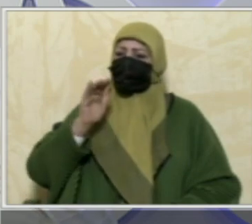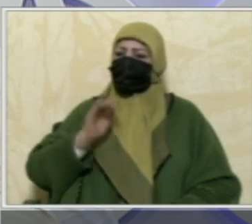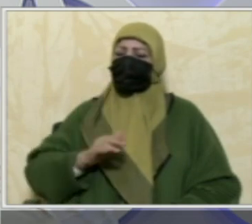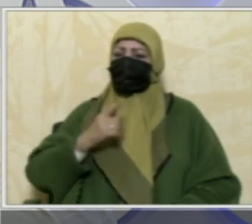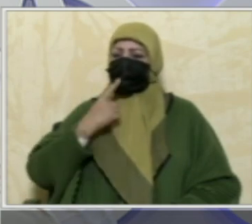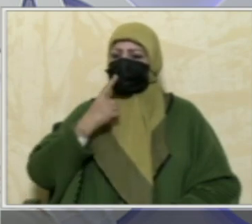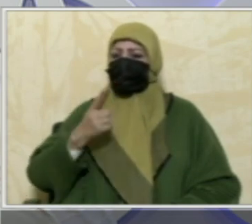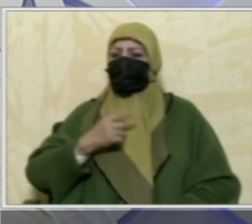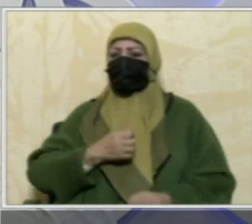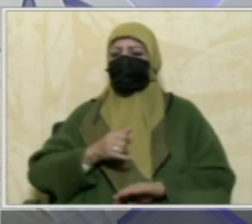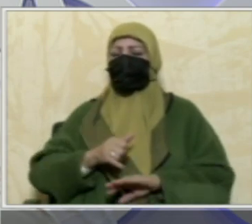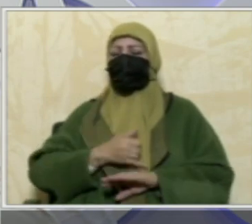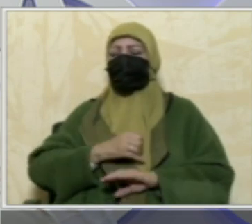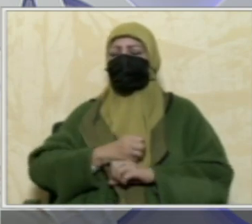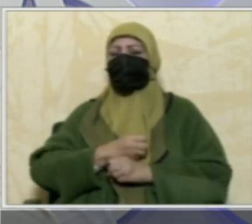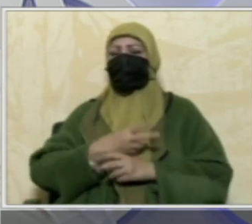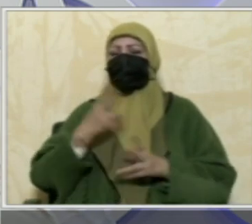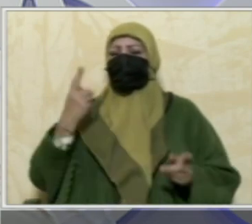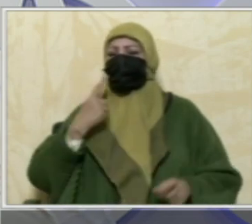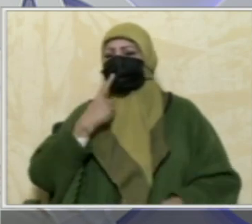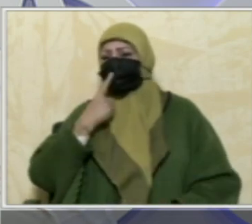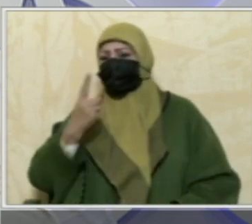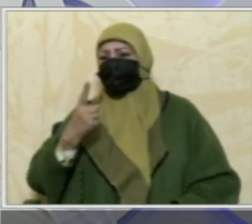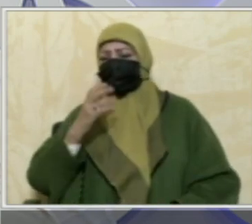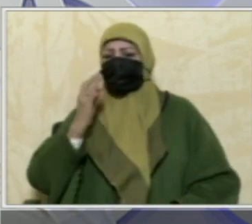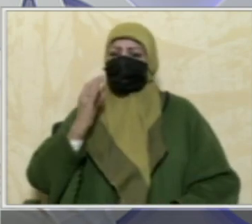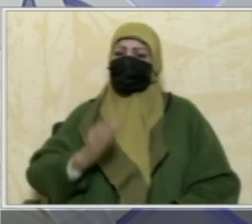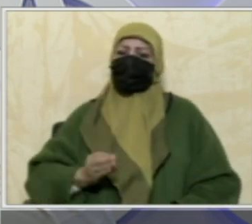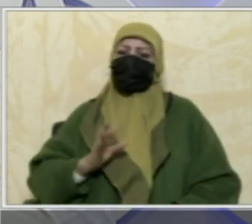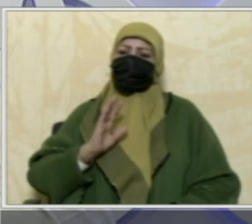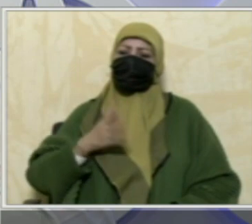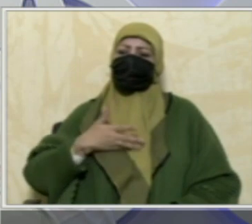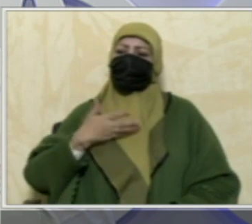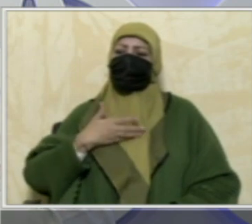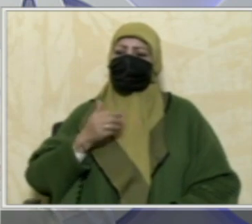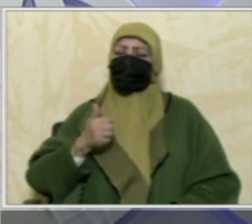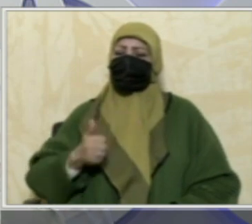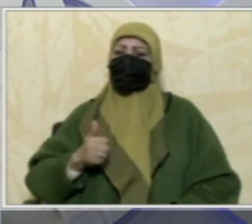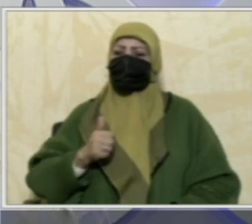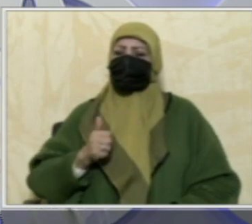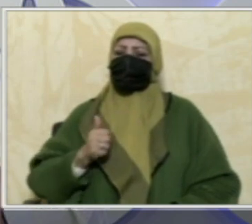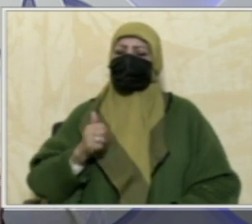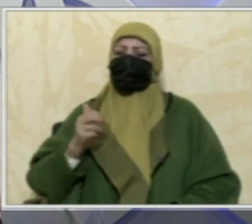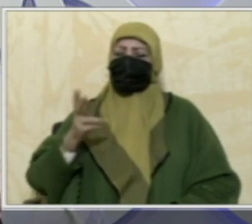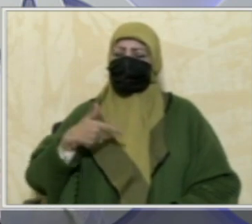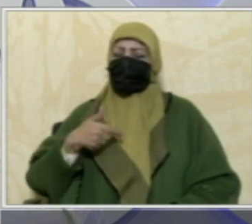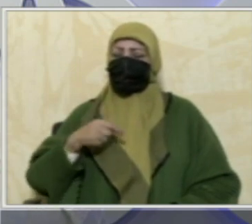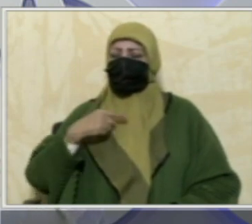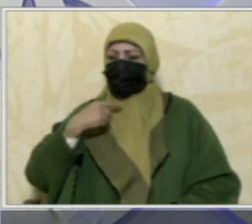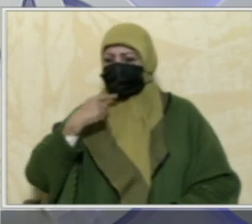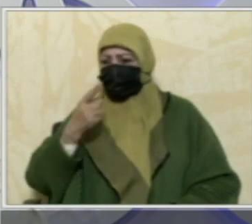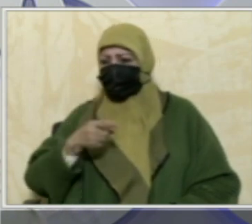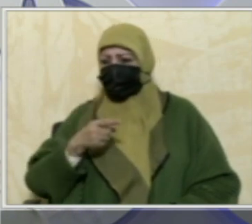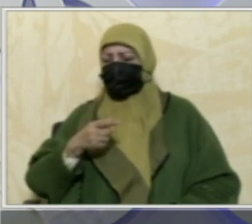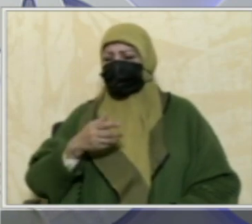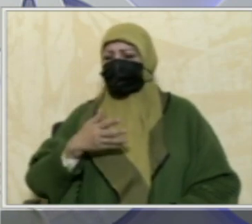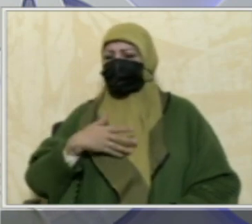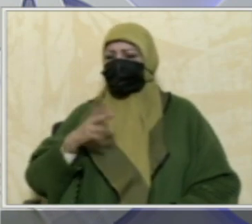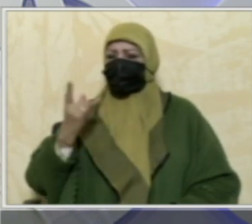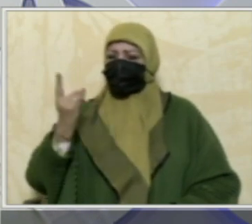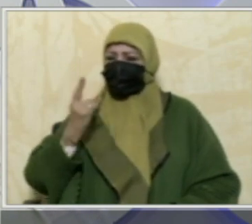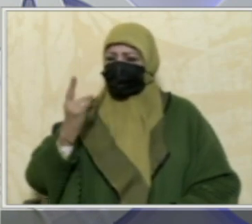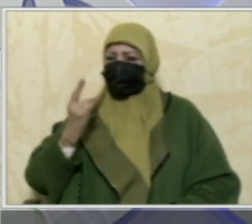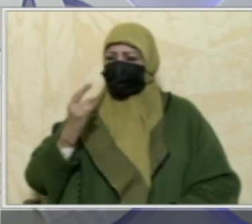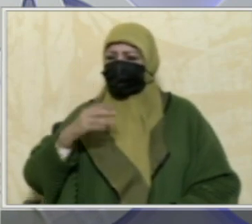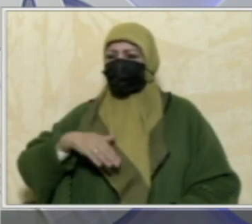يكون عمره سنه وعندنا روايه يجوز عمره من عشر شهور وطالع وعندنا روايه